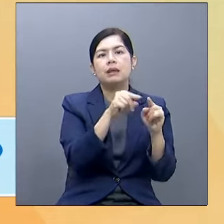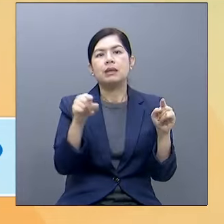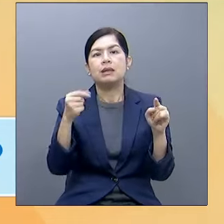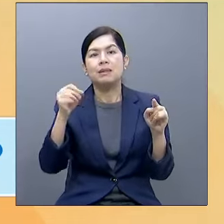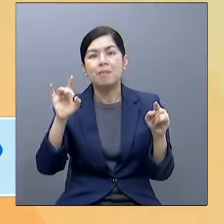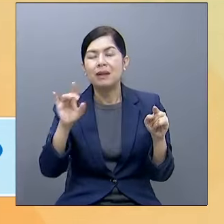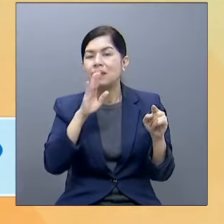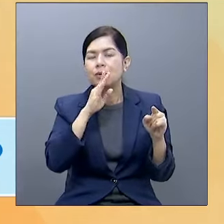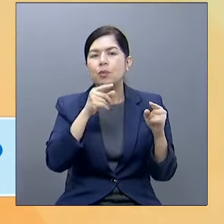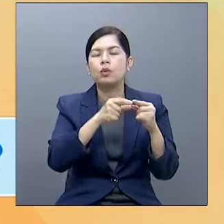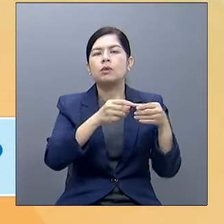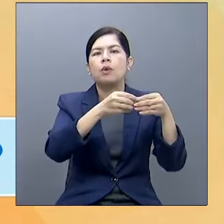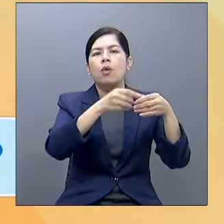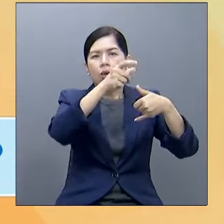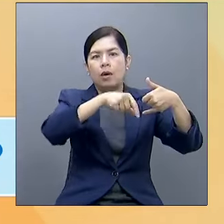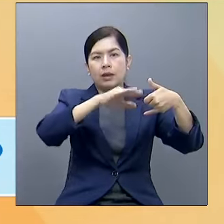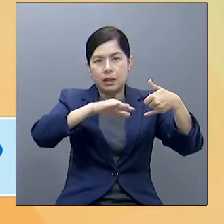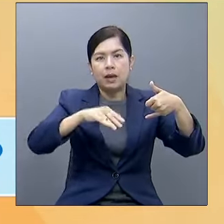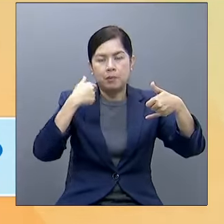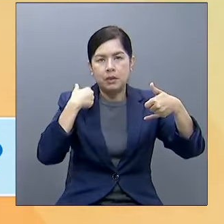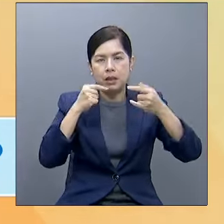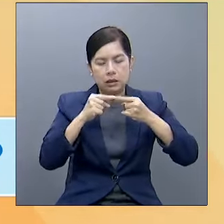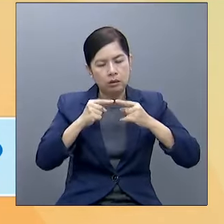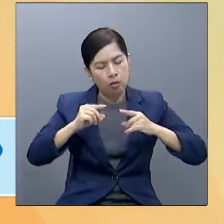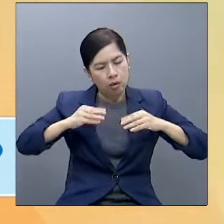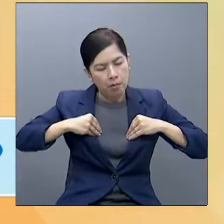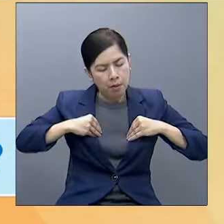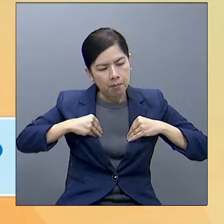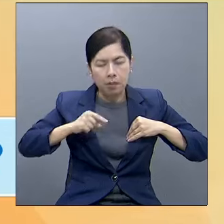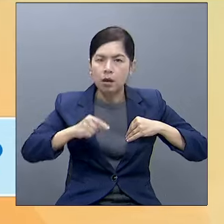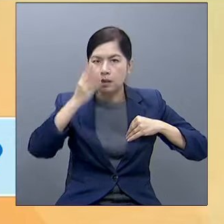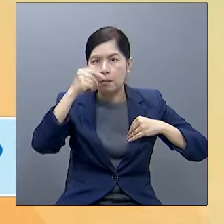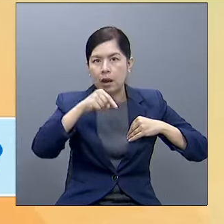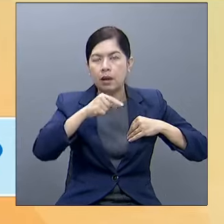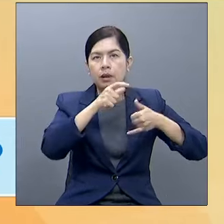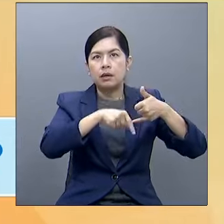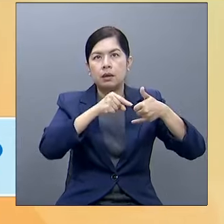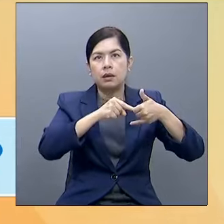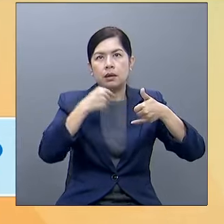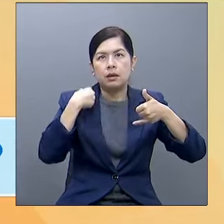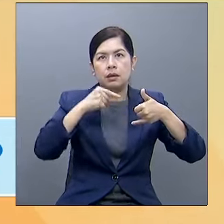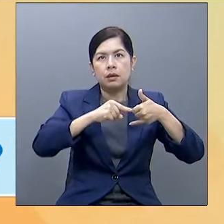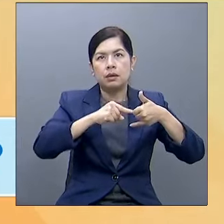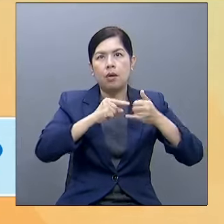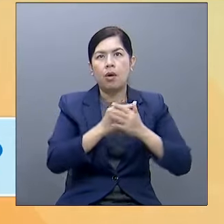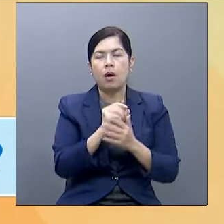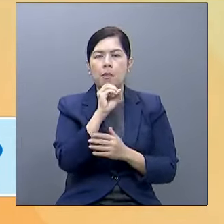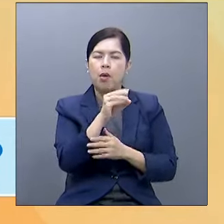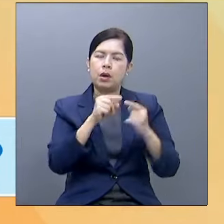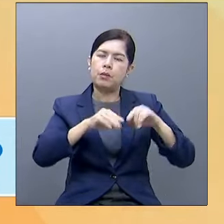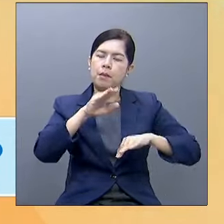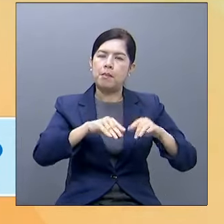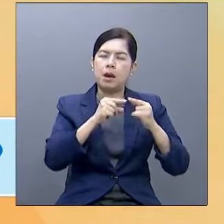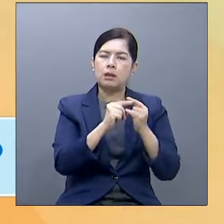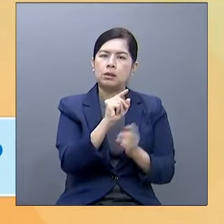อม อ ันนี้อาจจะเป็นกรณีตามข่าว ค่ะ เพราะว่าเขาบอกว่าเด็กคนนั้นเนี่ยอยู่ชั้นม.4แล้วเด็กม.4ผมก็คำนวณแล้วอายุน่าจะ56